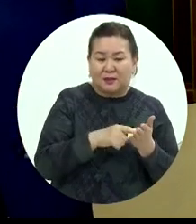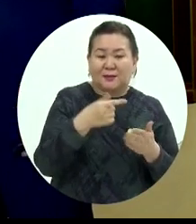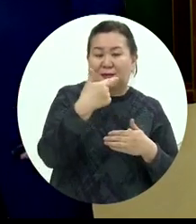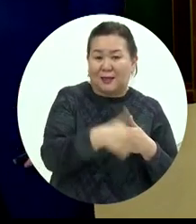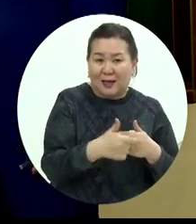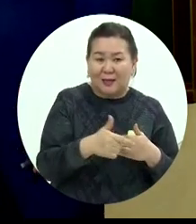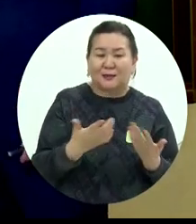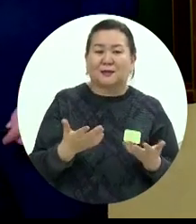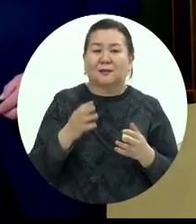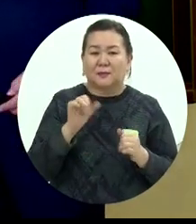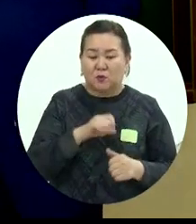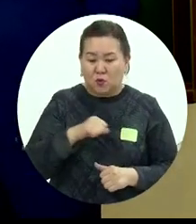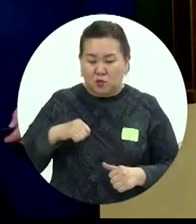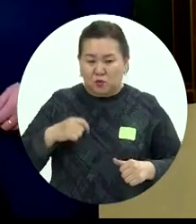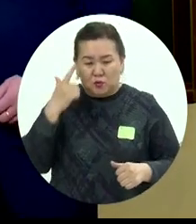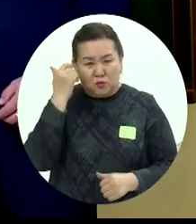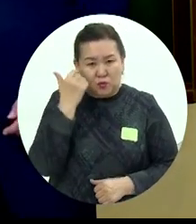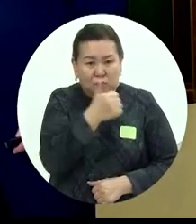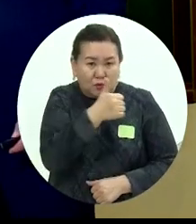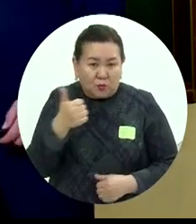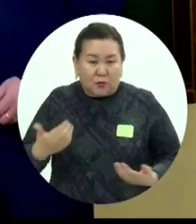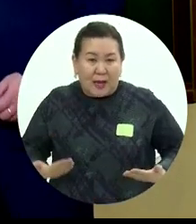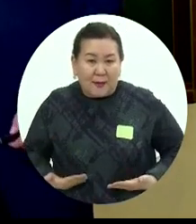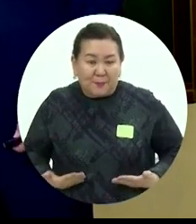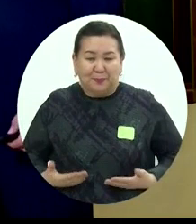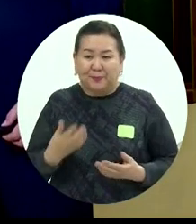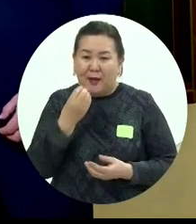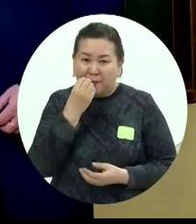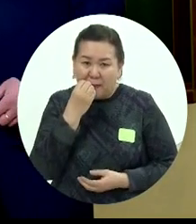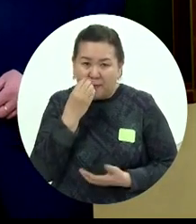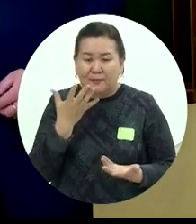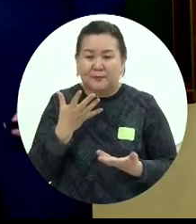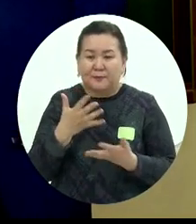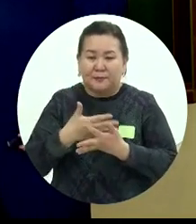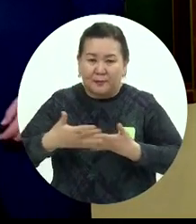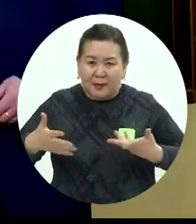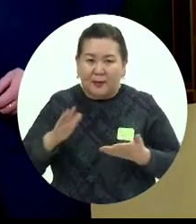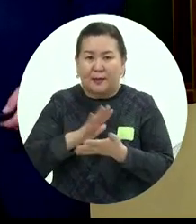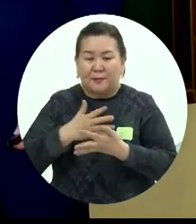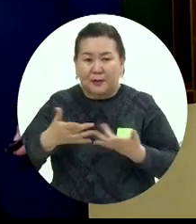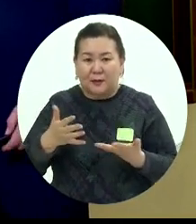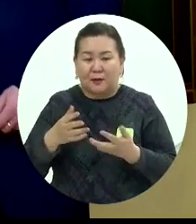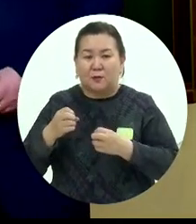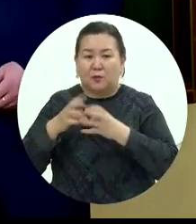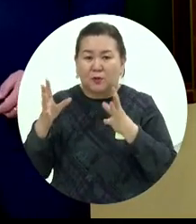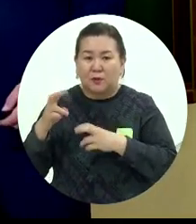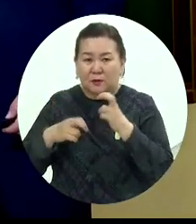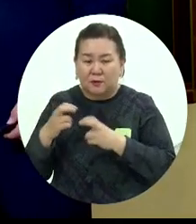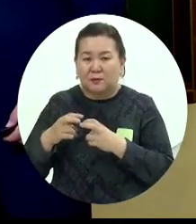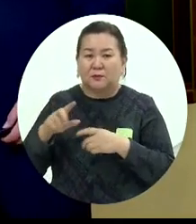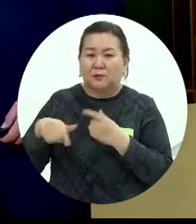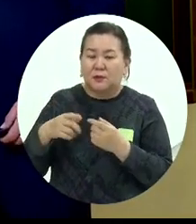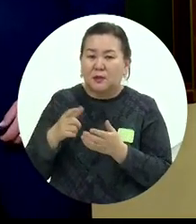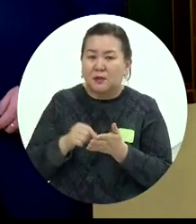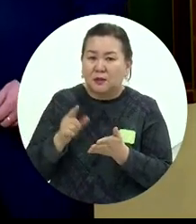зохицуулахаас гадна өөрсдийнхөө өдөр тутмын амьдралд хэрэгжиж байгаа одоо эд зүйлс, бараа материал, бүтээгдэхүүн за түүнийхээ